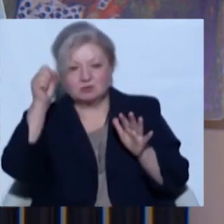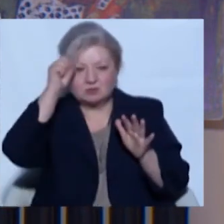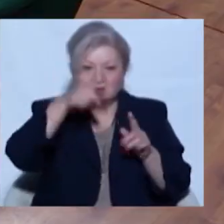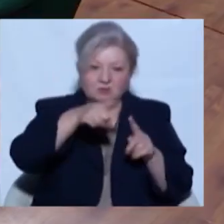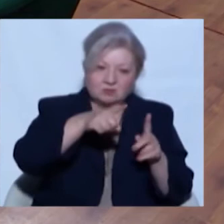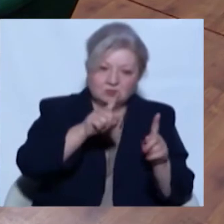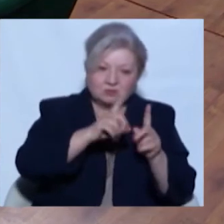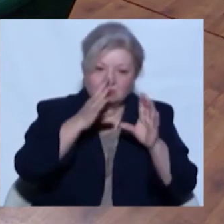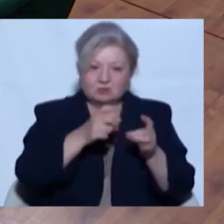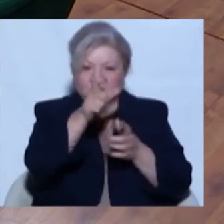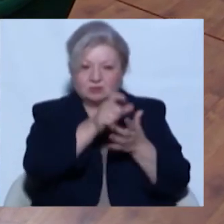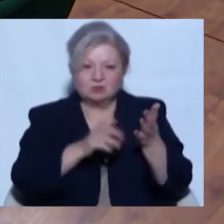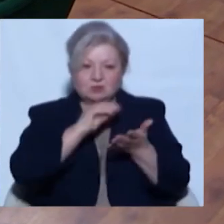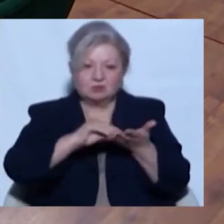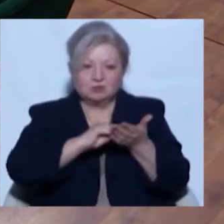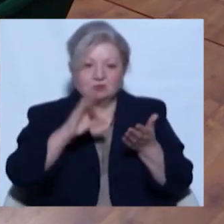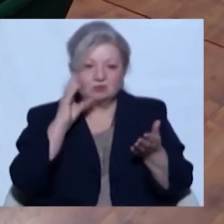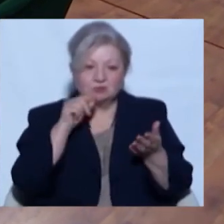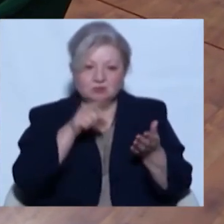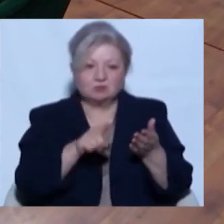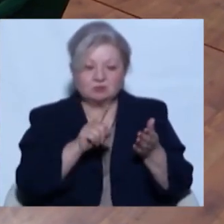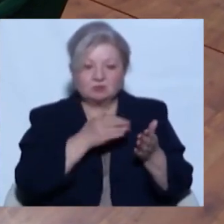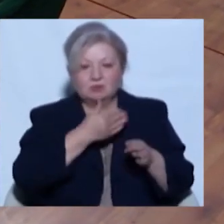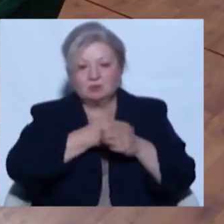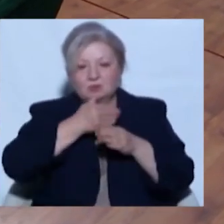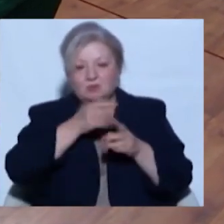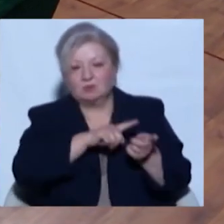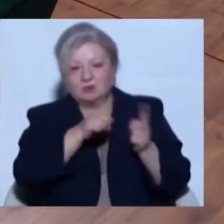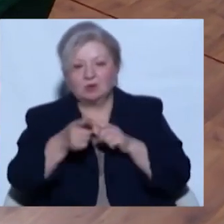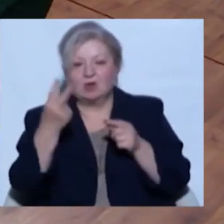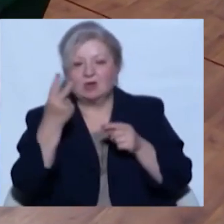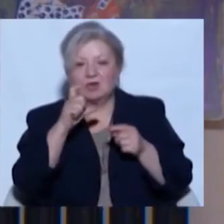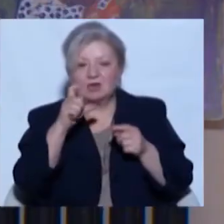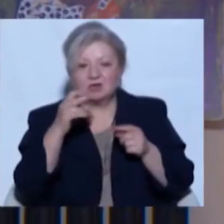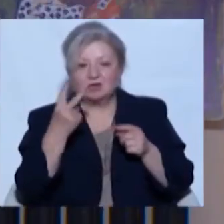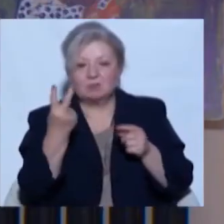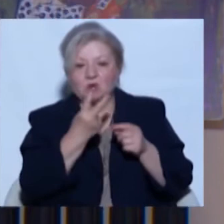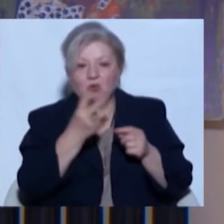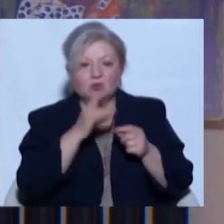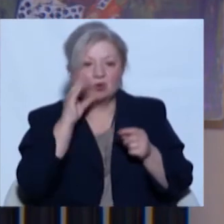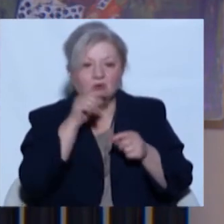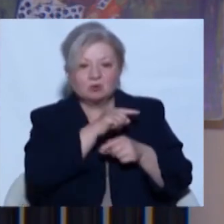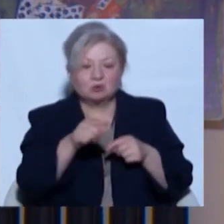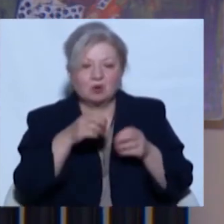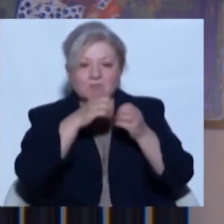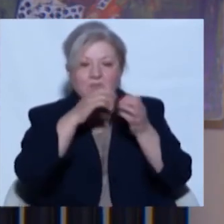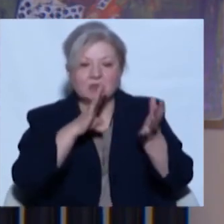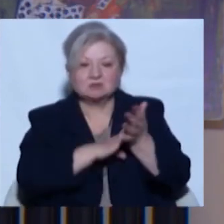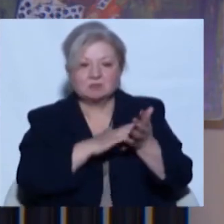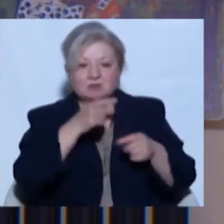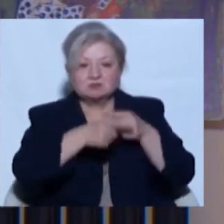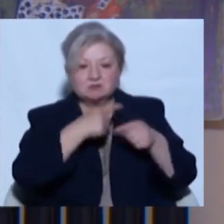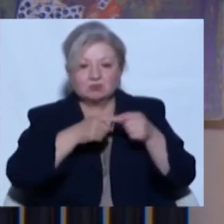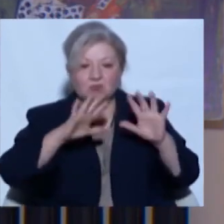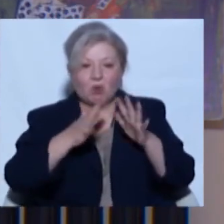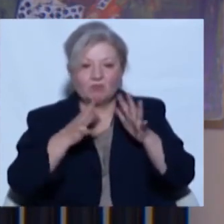სტატიის დაწერის დროს არ გადასცდეთ ერეკლე მეორის ეპოქას და არ გამოიყენოთ მე-19 საუკუნის